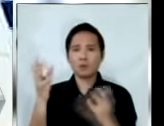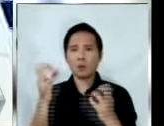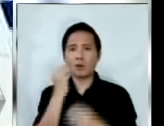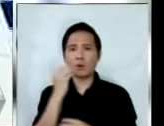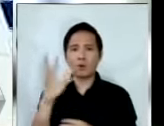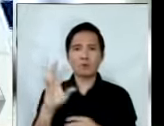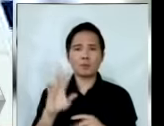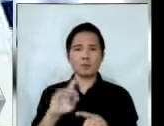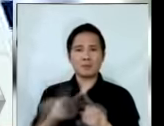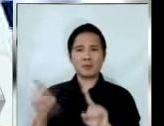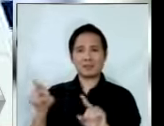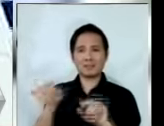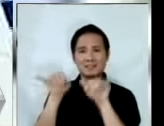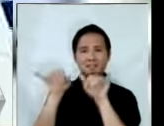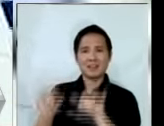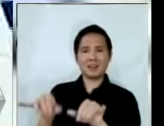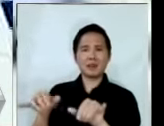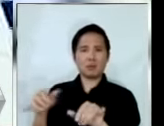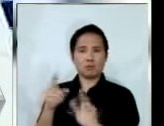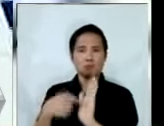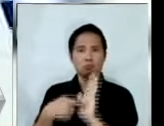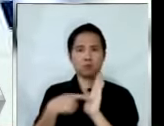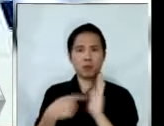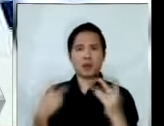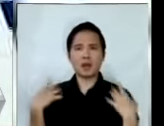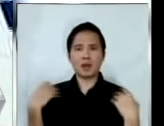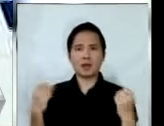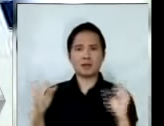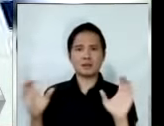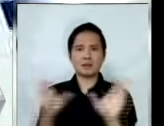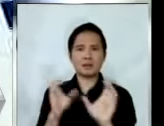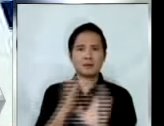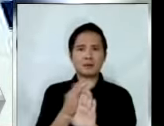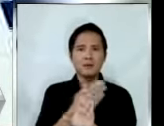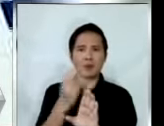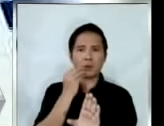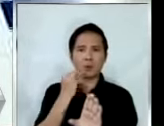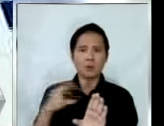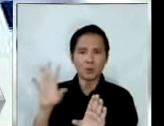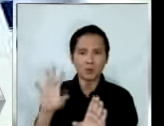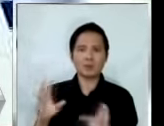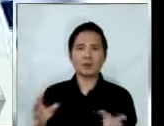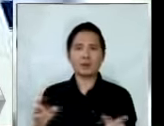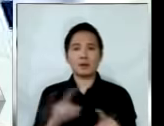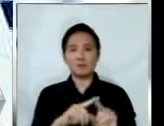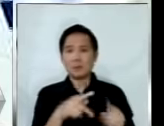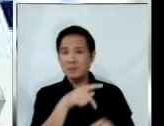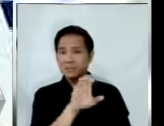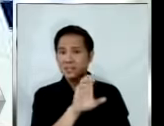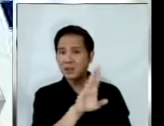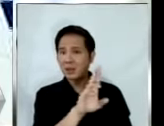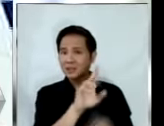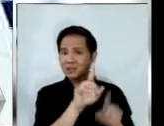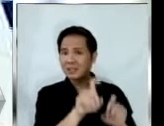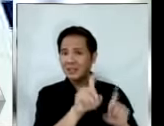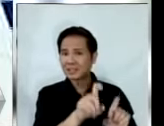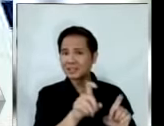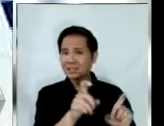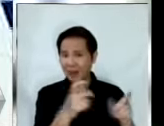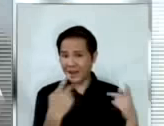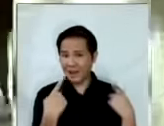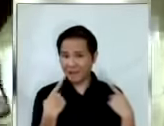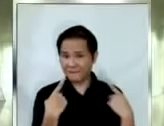health certificates at pagdating dun sa lugar na uuwian nila, kung mayroong PCR tests capability, ipi-PCR sila at kung wala naman,